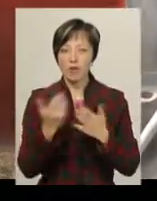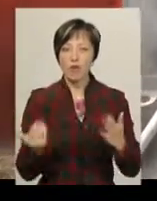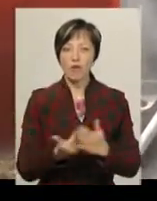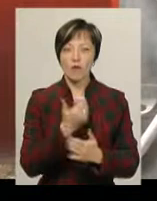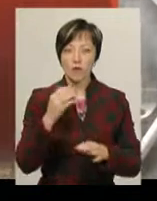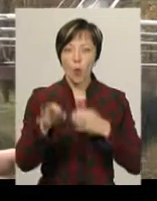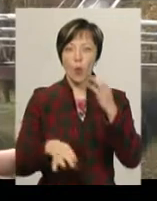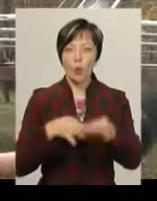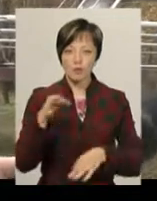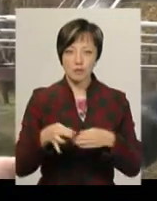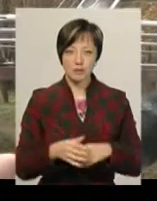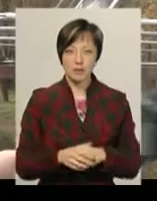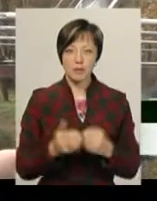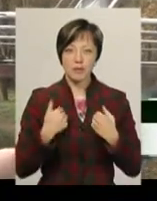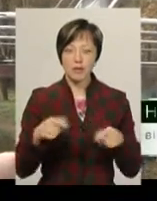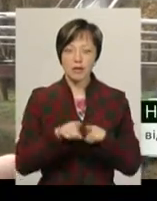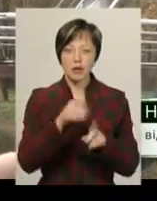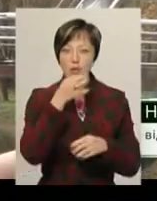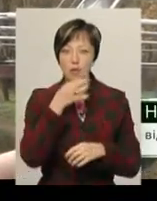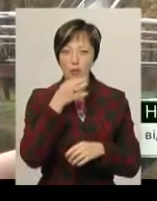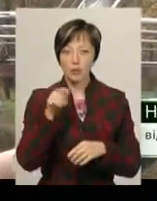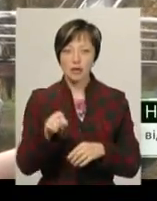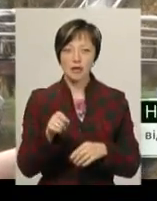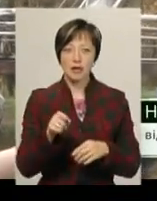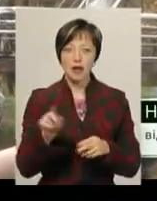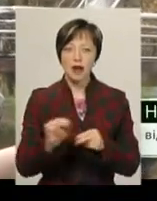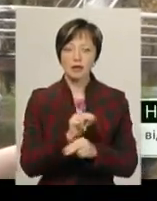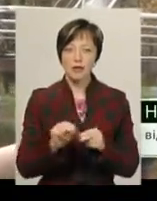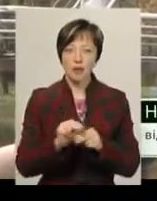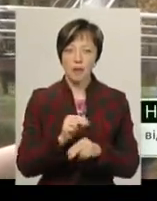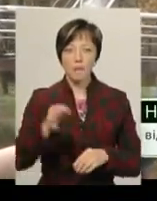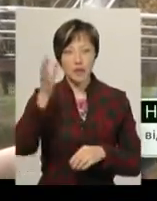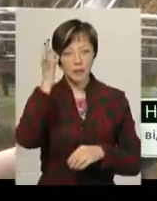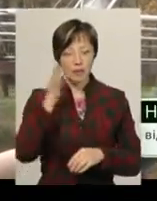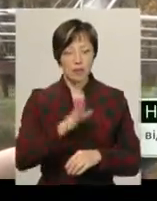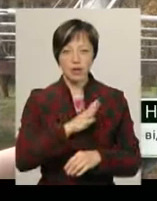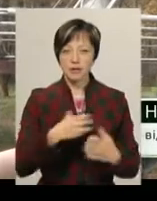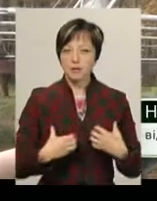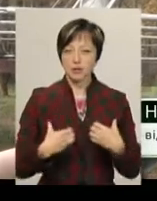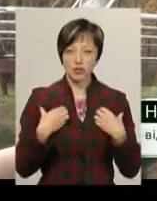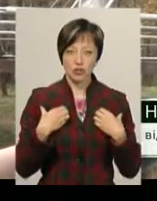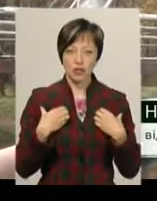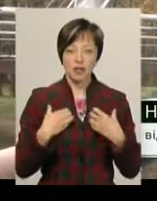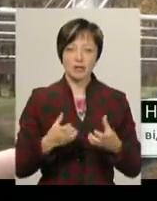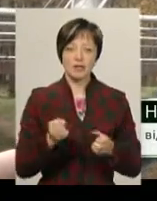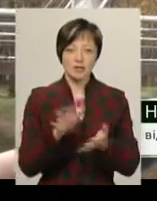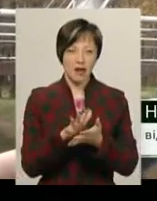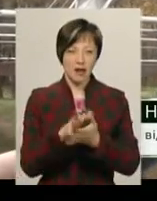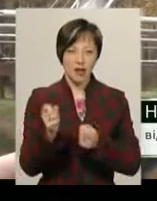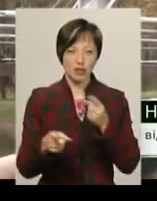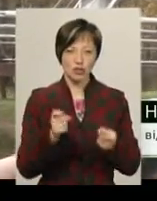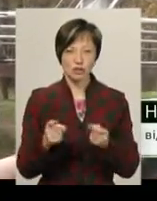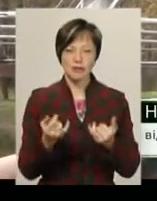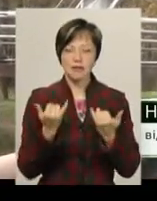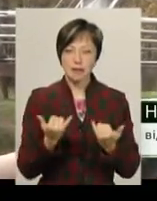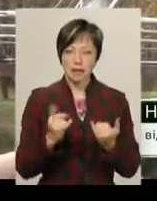монумент «Космос». Мені так подобається поки що, як її реставрували, бо пам'ятаю, яка вона була страшна, загажена, то